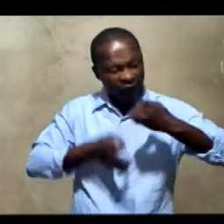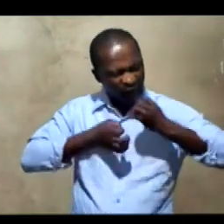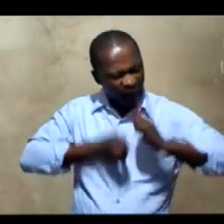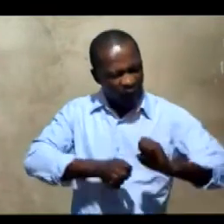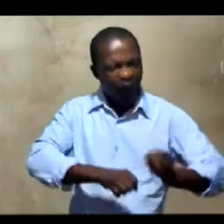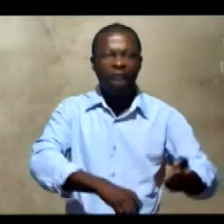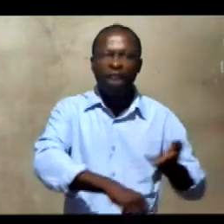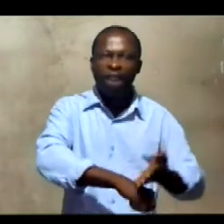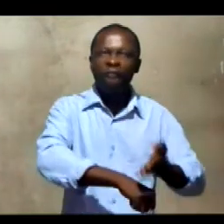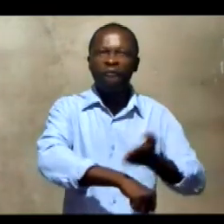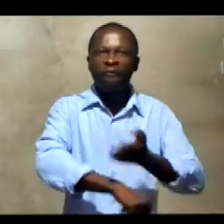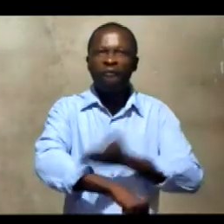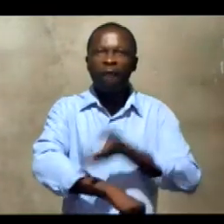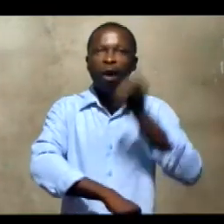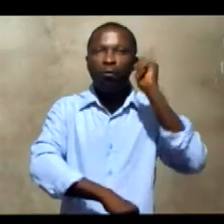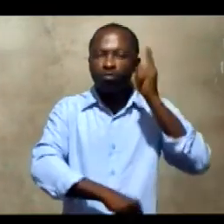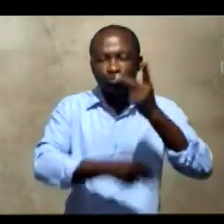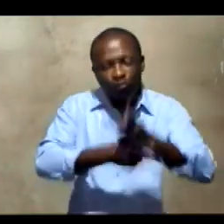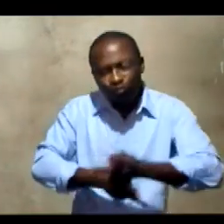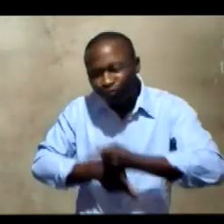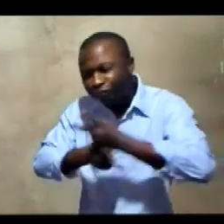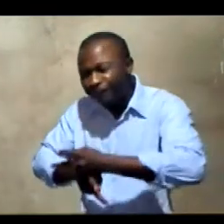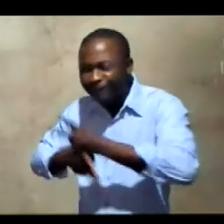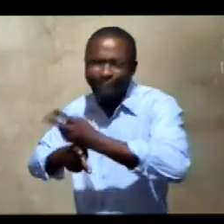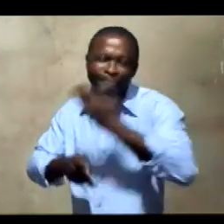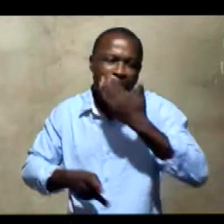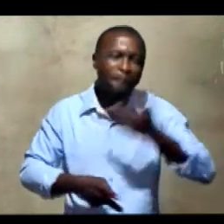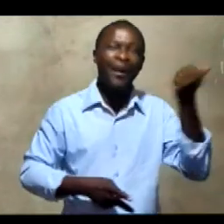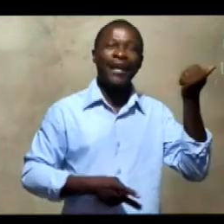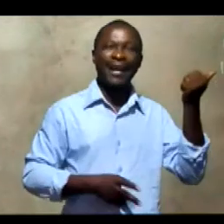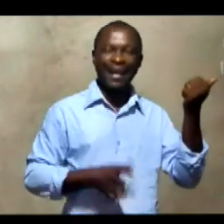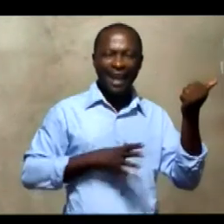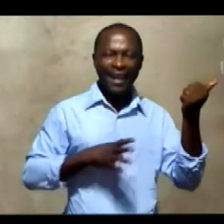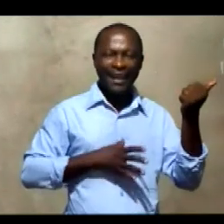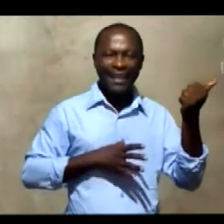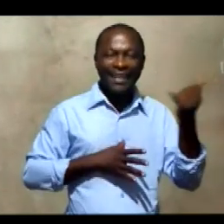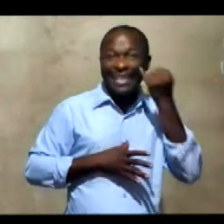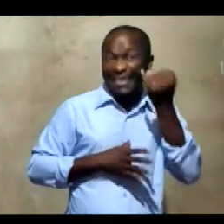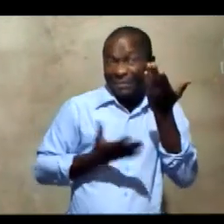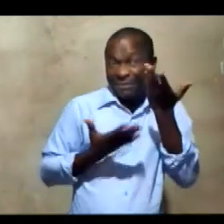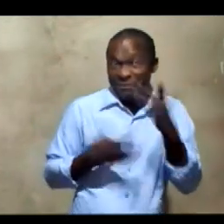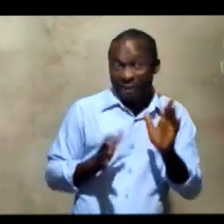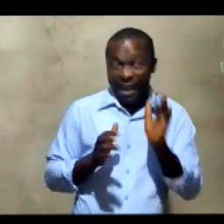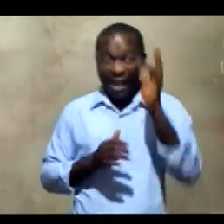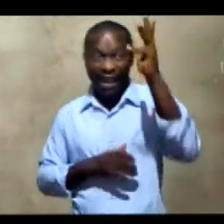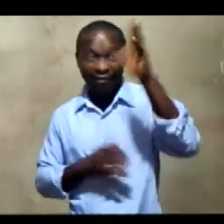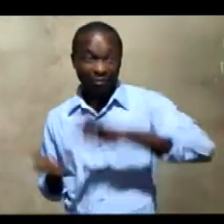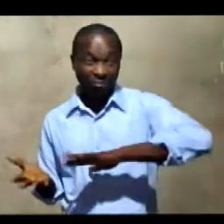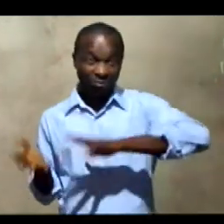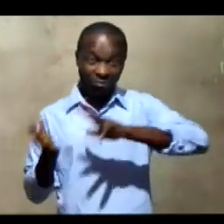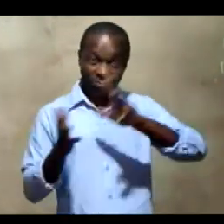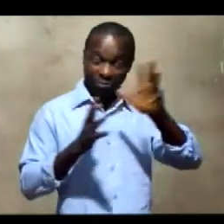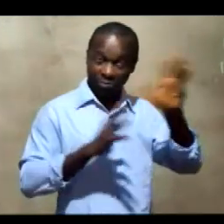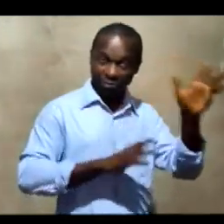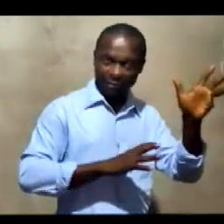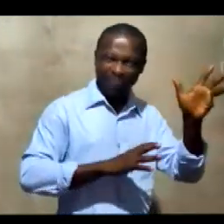la satisfaction des besoins sociaux de base des populations afin d'éviter des situations de crise pouvant déboucher sur